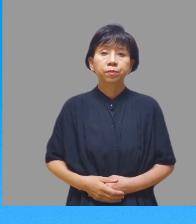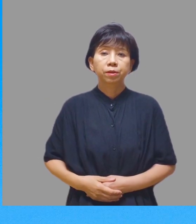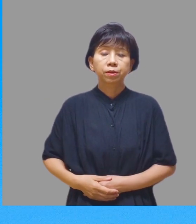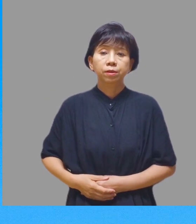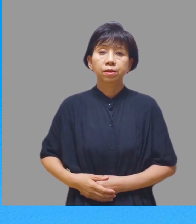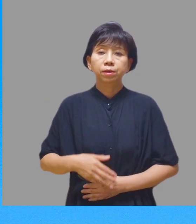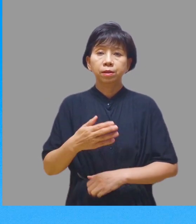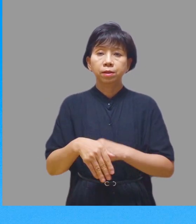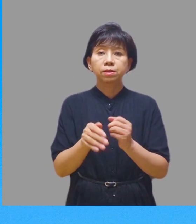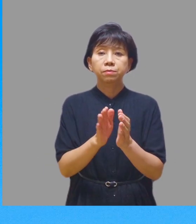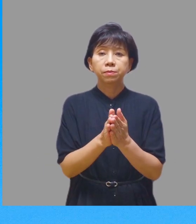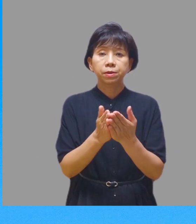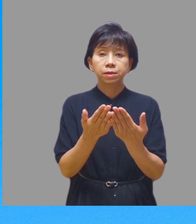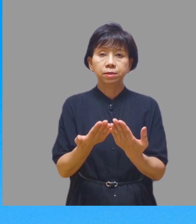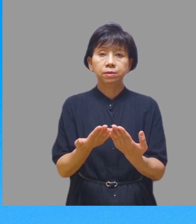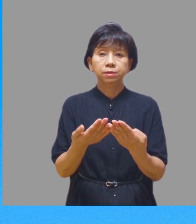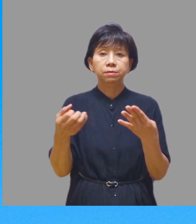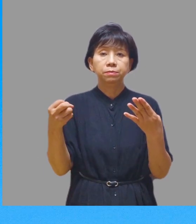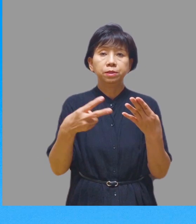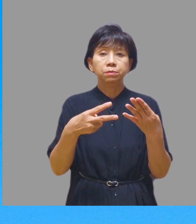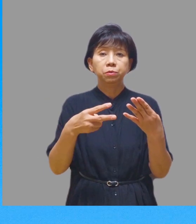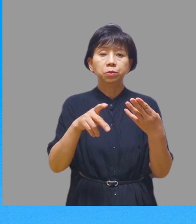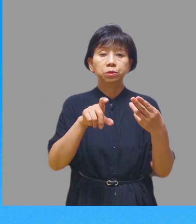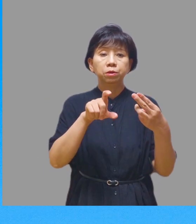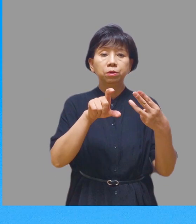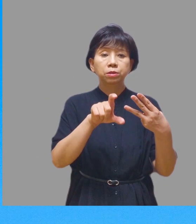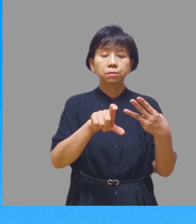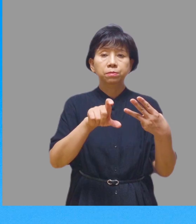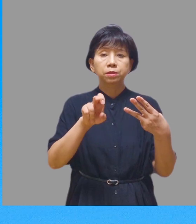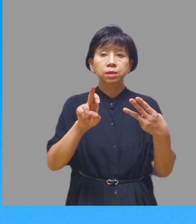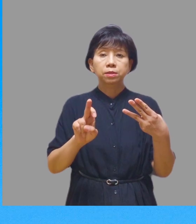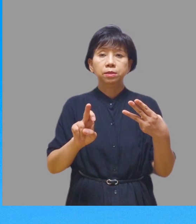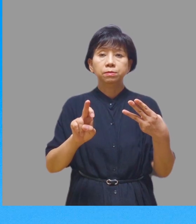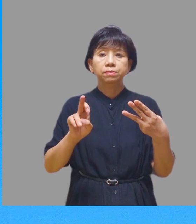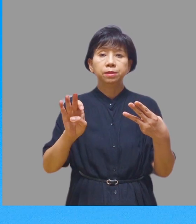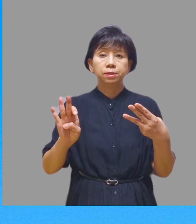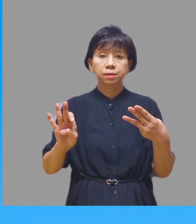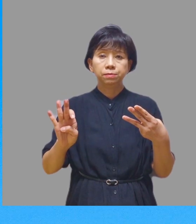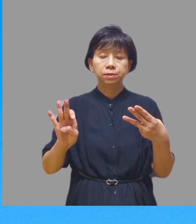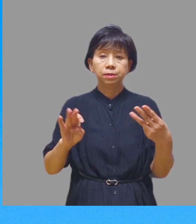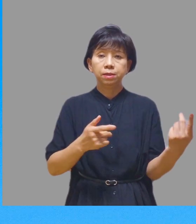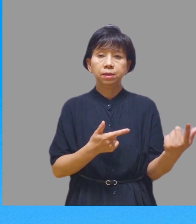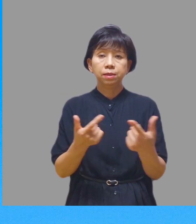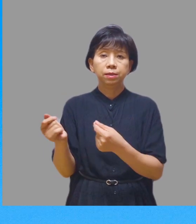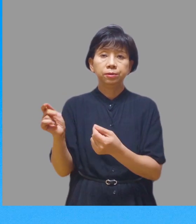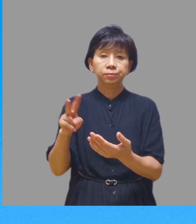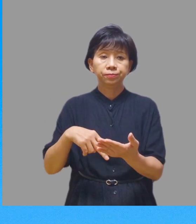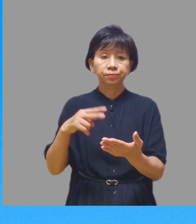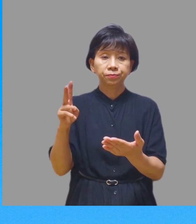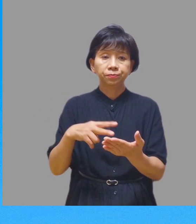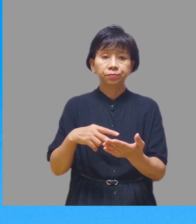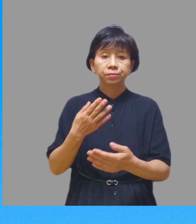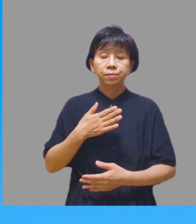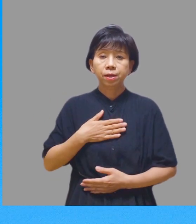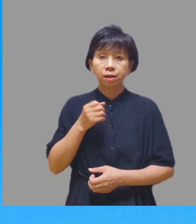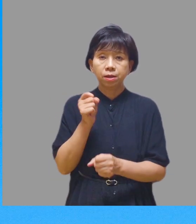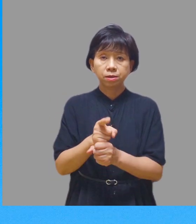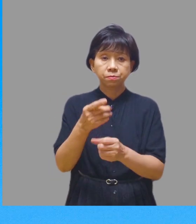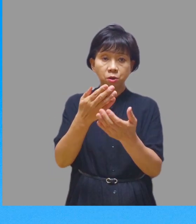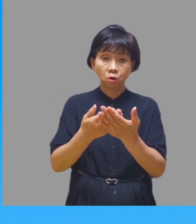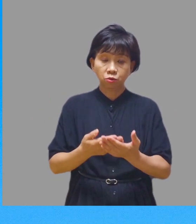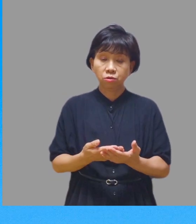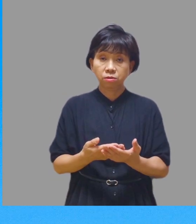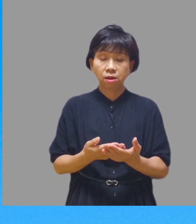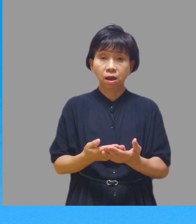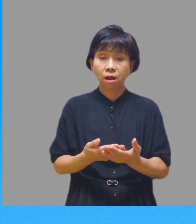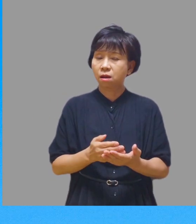하나님의 말씀 빌립보서 3장 12절에서 14절 우리 같이 한번 읽어보겠습니다. 내가 이미 얻었다